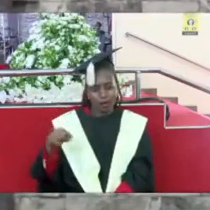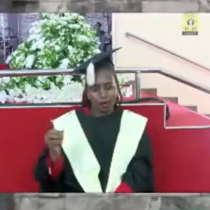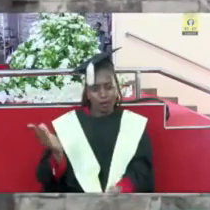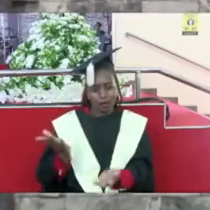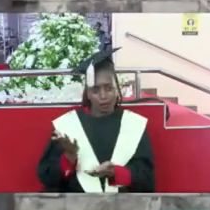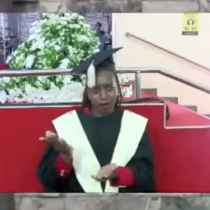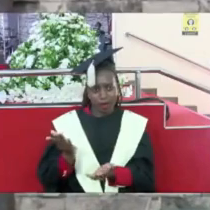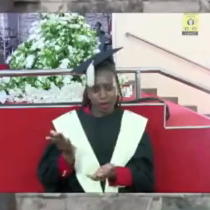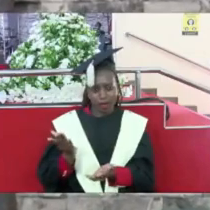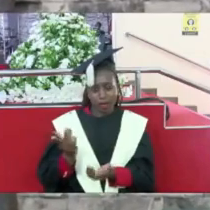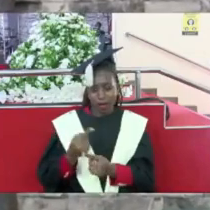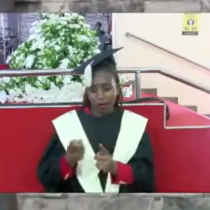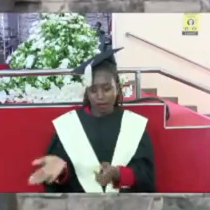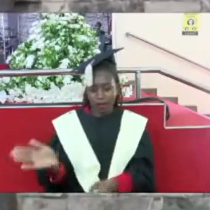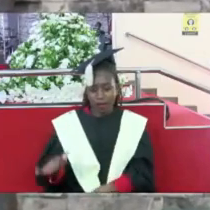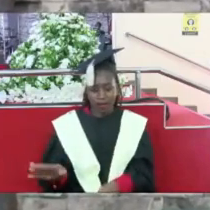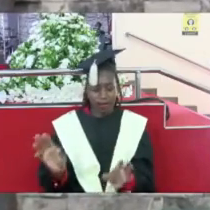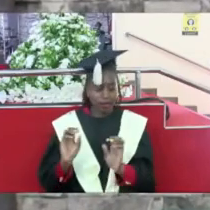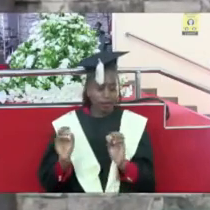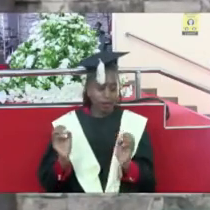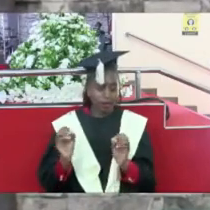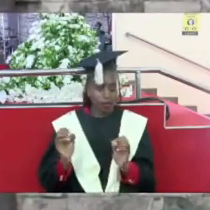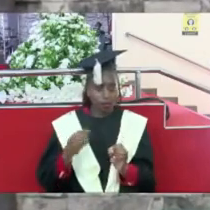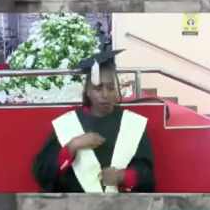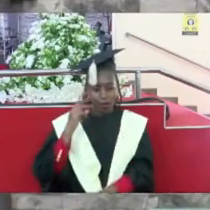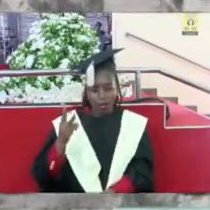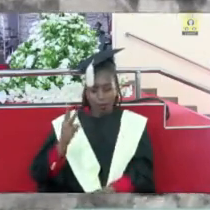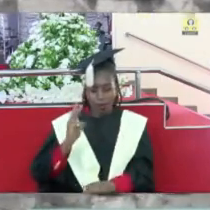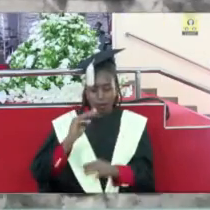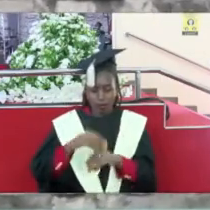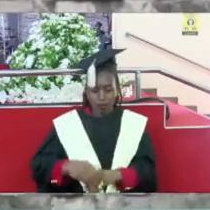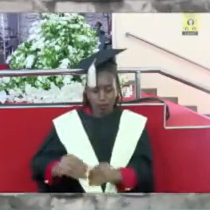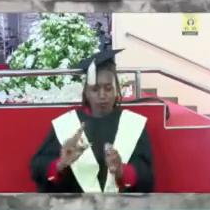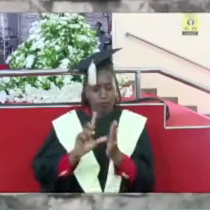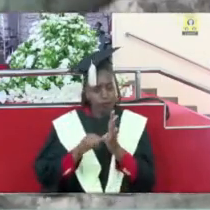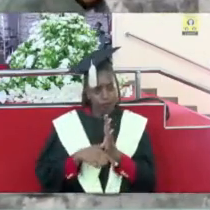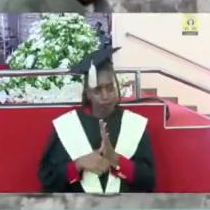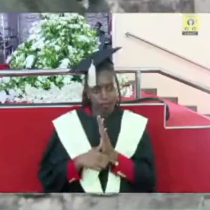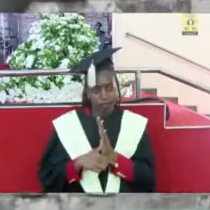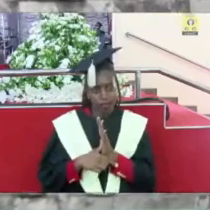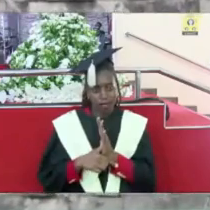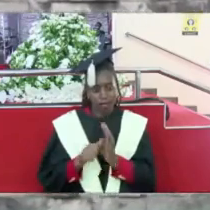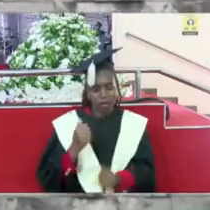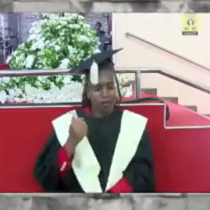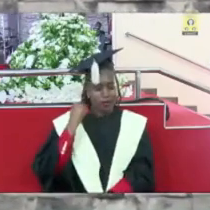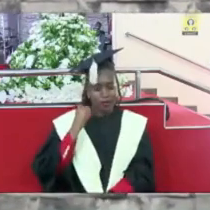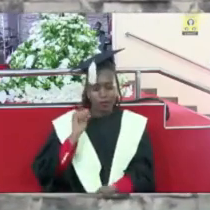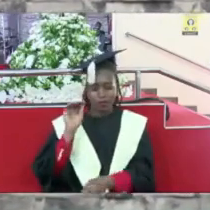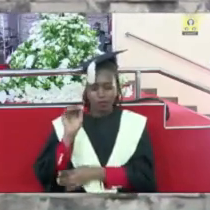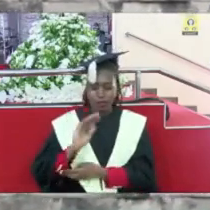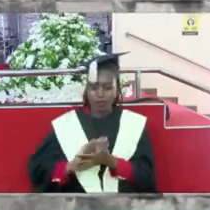harudi. Lakini back. Mimi nitamfuata kule. I will follow him. Alikataa kutubu. He refused to repent. Sasa